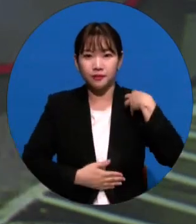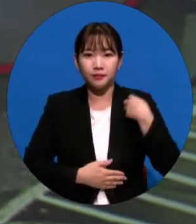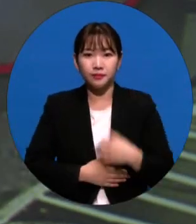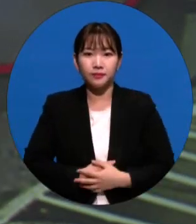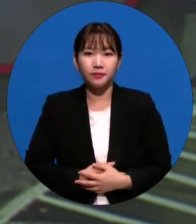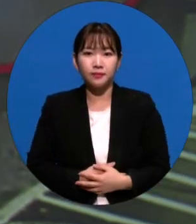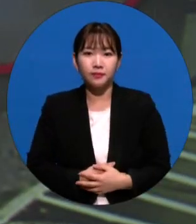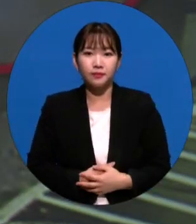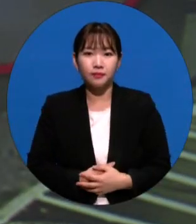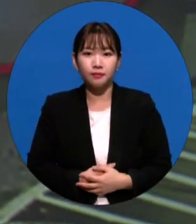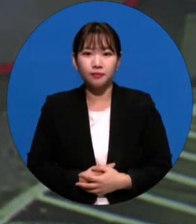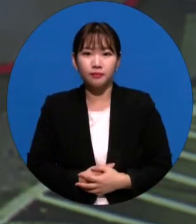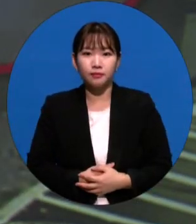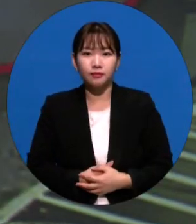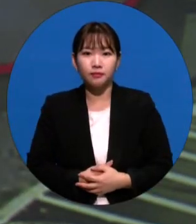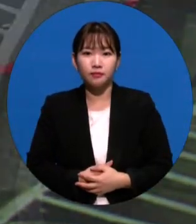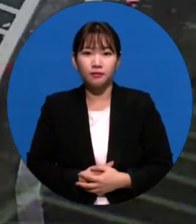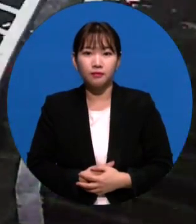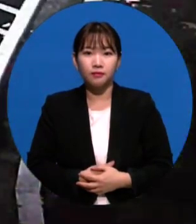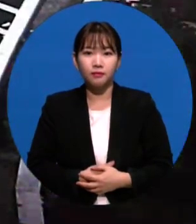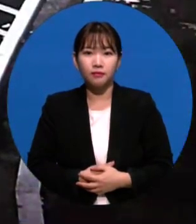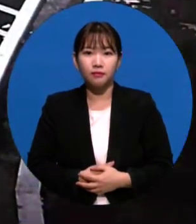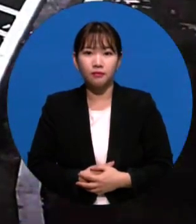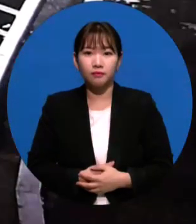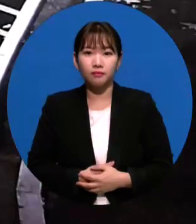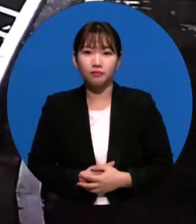있습니다. 박정호 기자입니다.